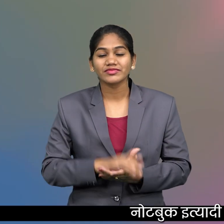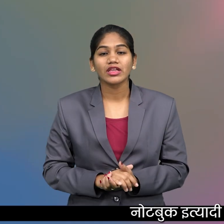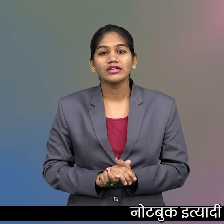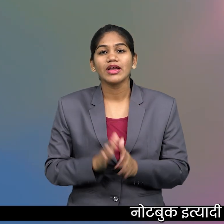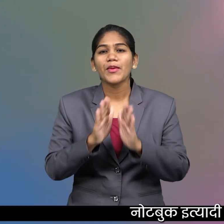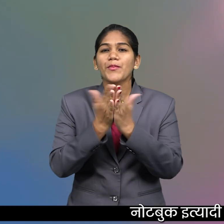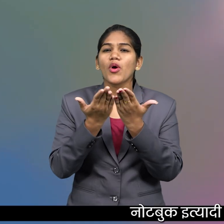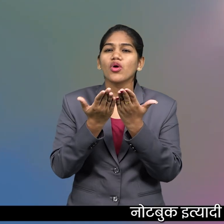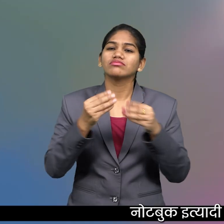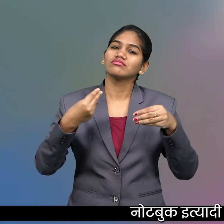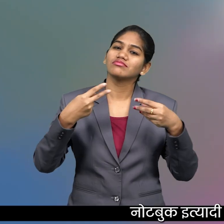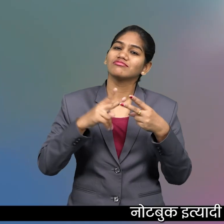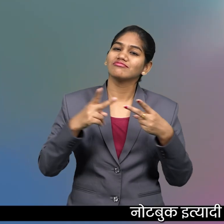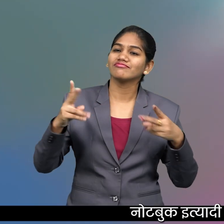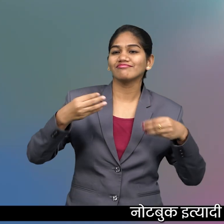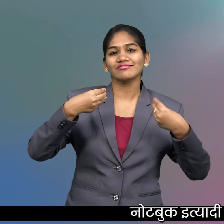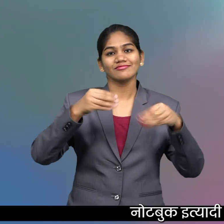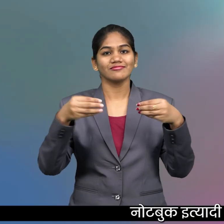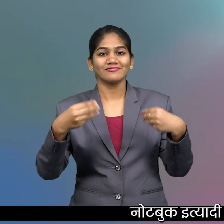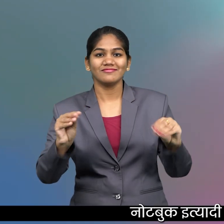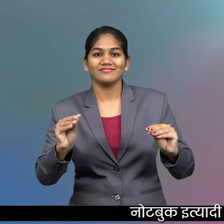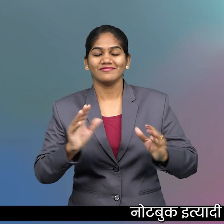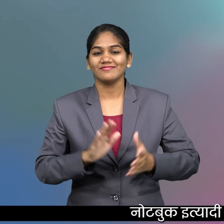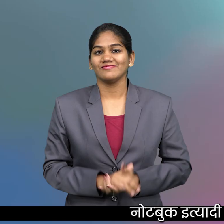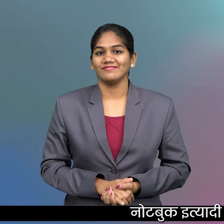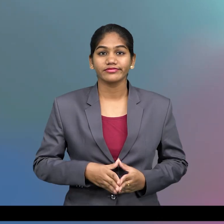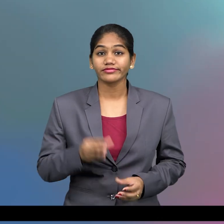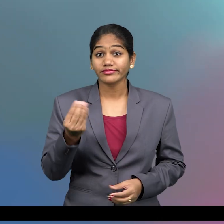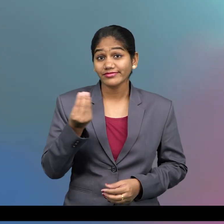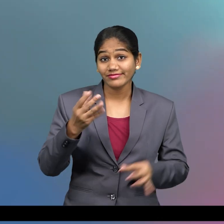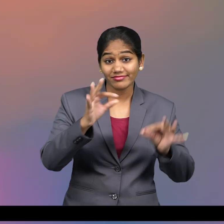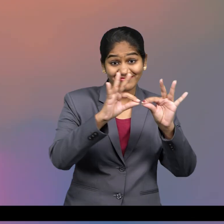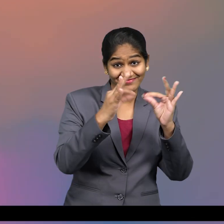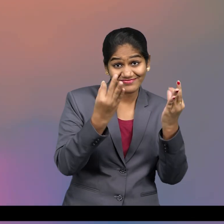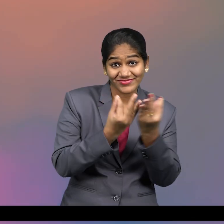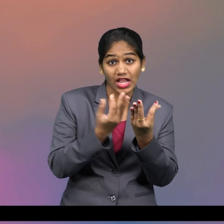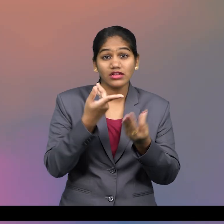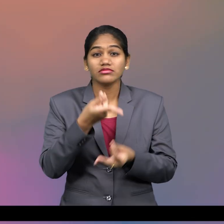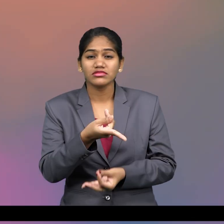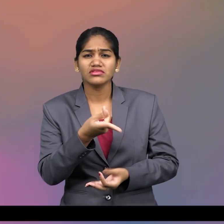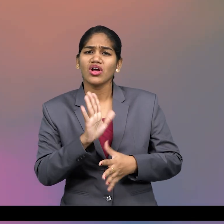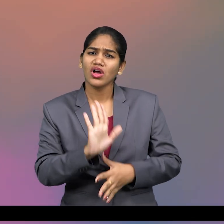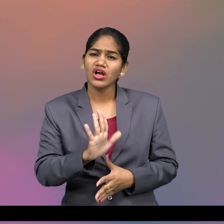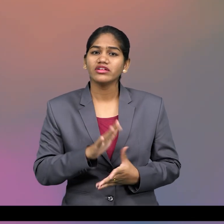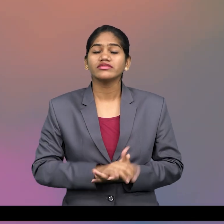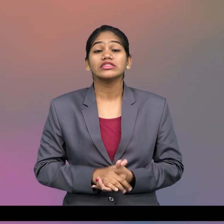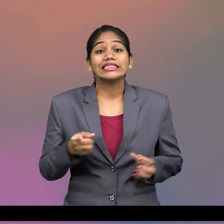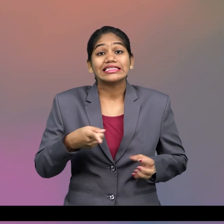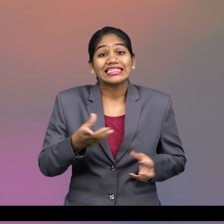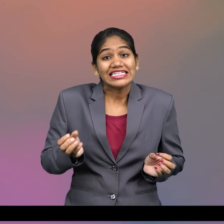नोटबुक इत्यादी अनेक वस्तूंची विक्री करतात. काही कुटुंबे